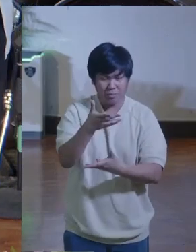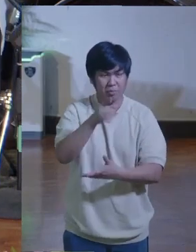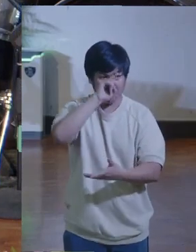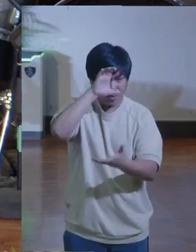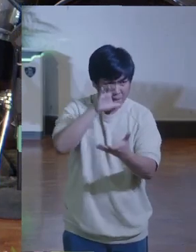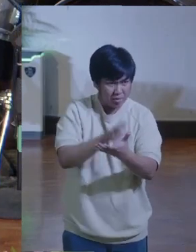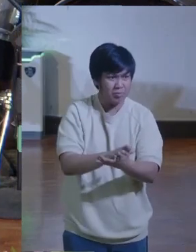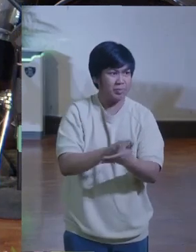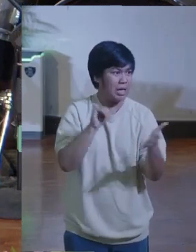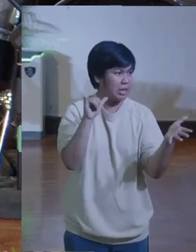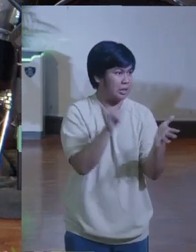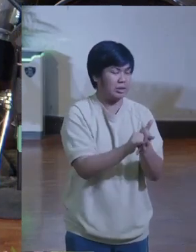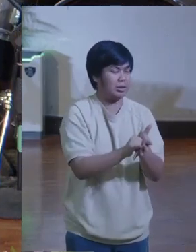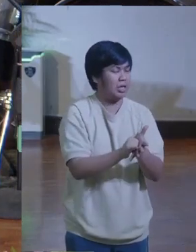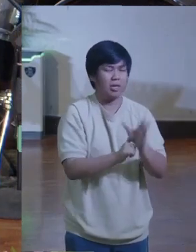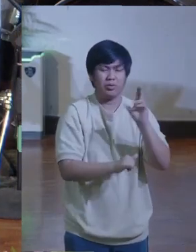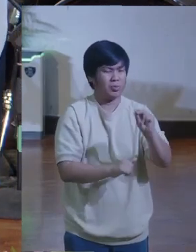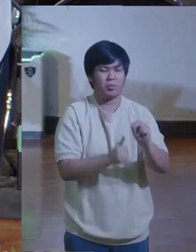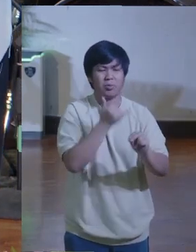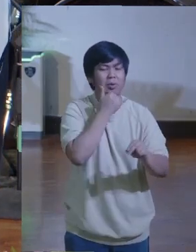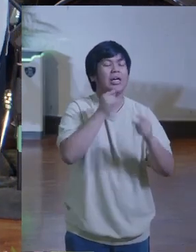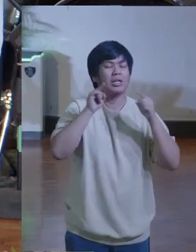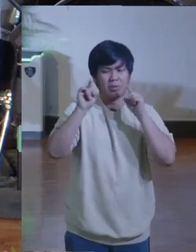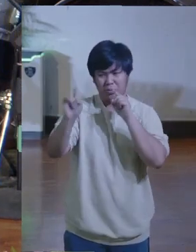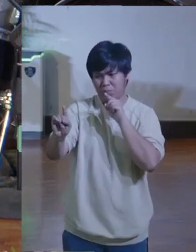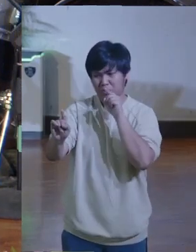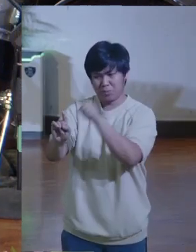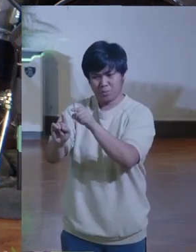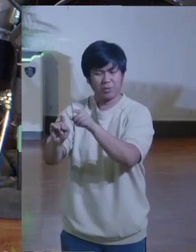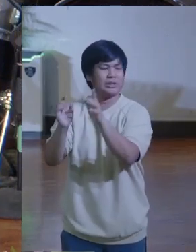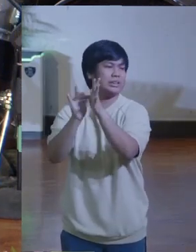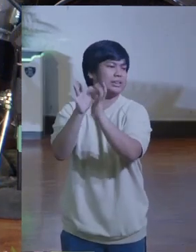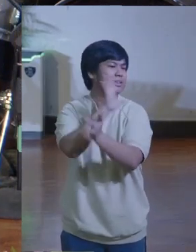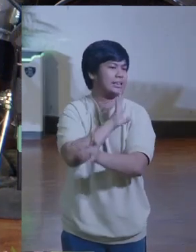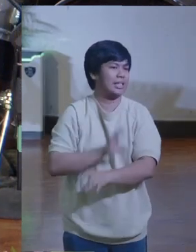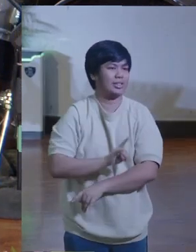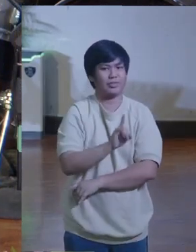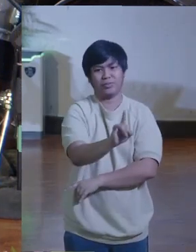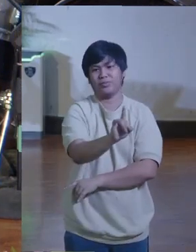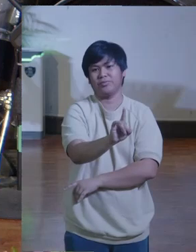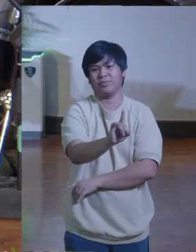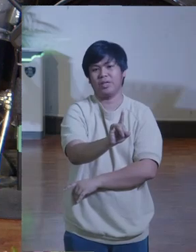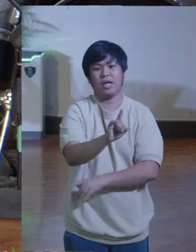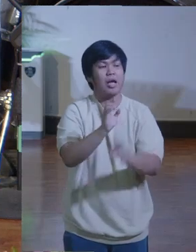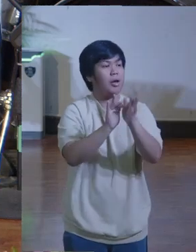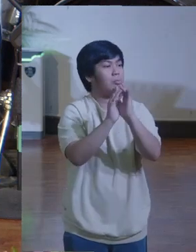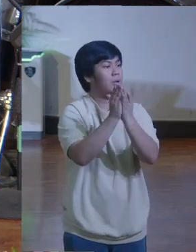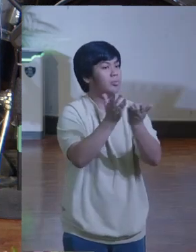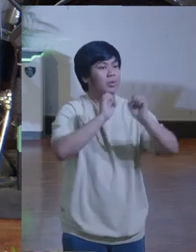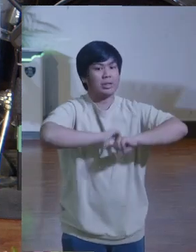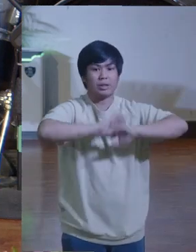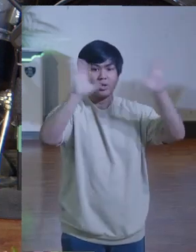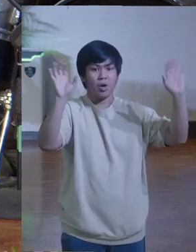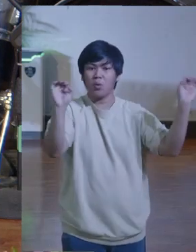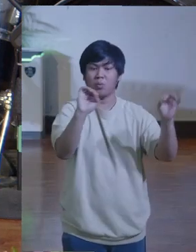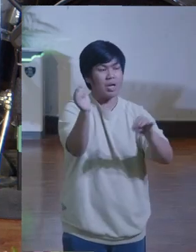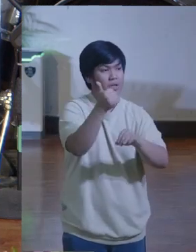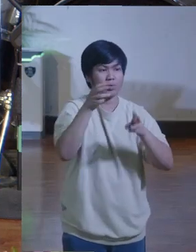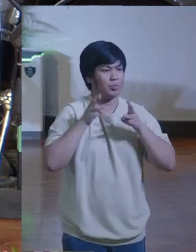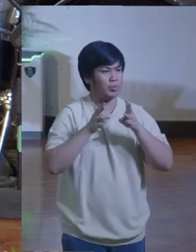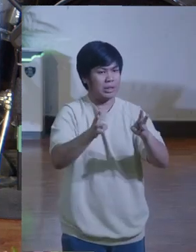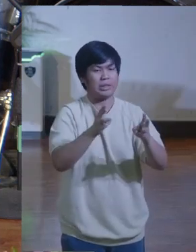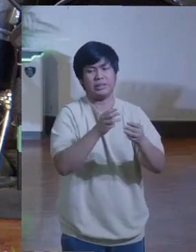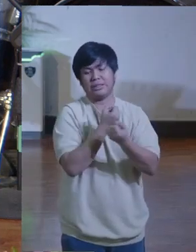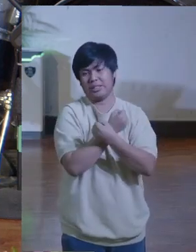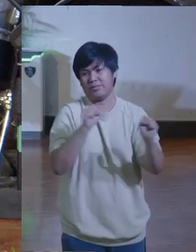magbigay ng kaligtasan sa inyo si Kristo Jesus. Siya lang po. Malinaw ang Biblia na walang maliligtas sa ganyang paraan.